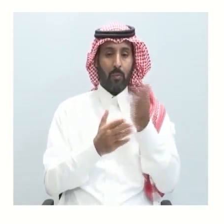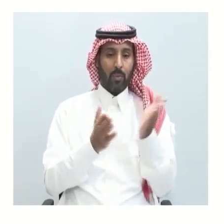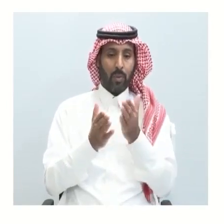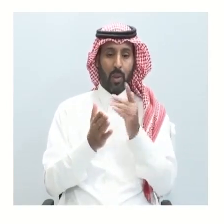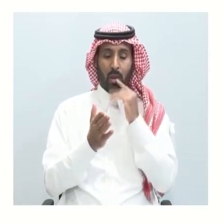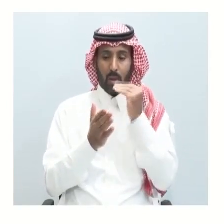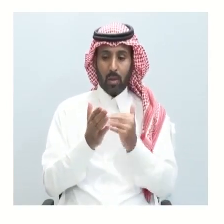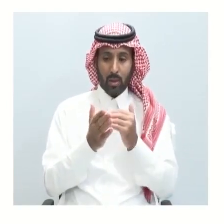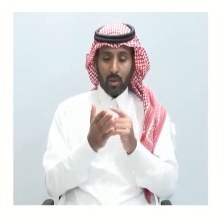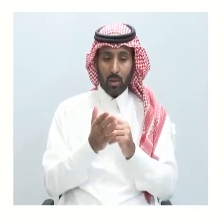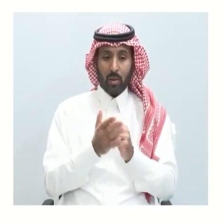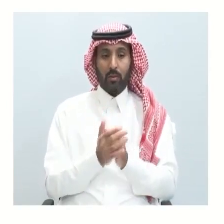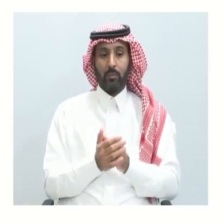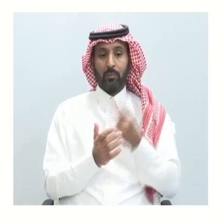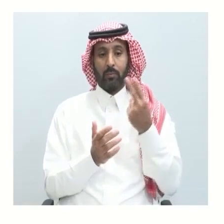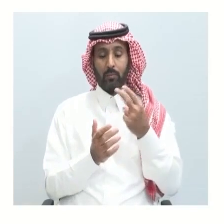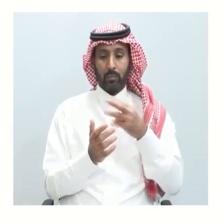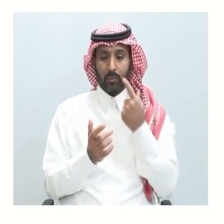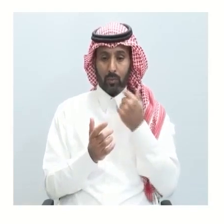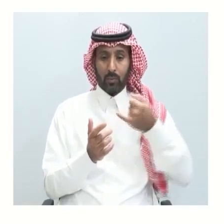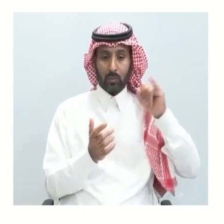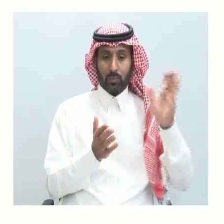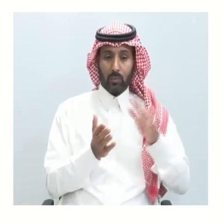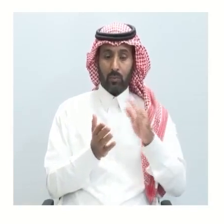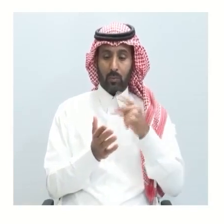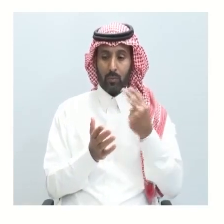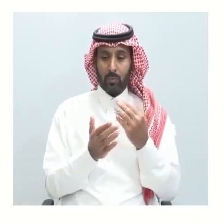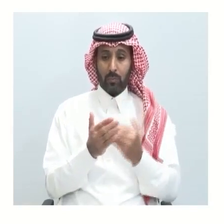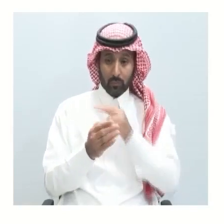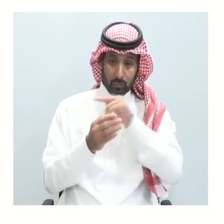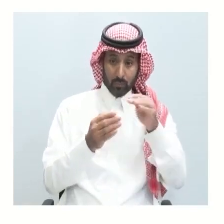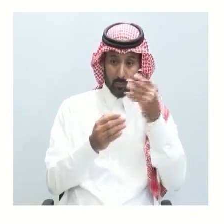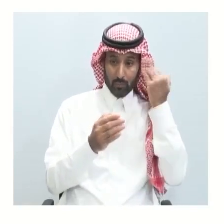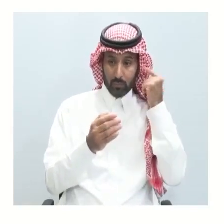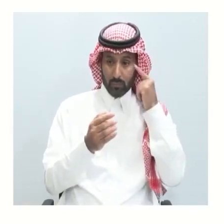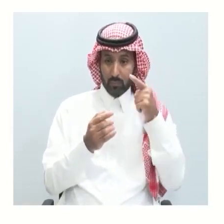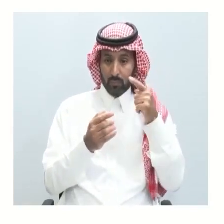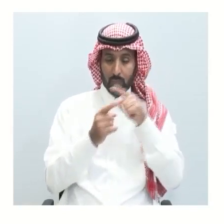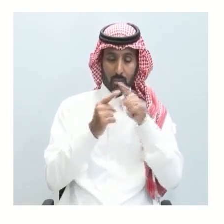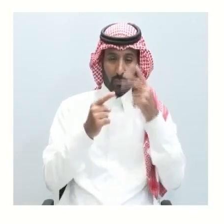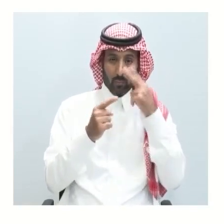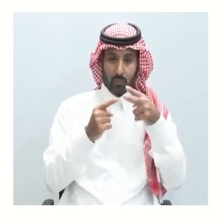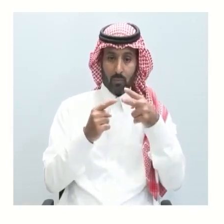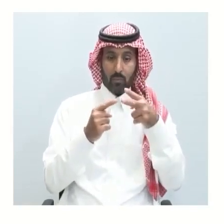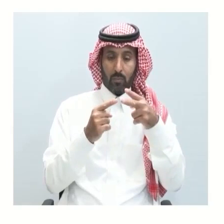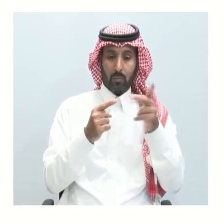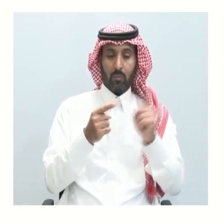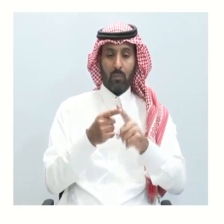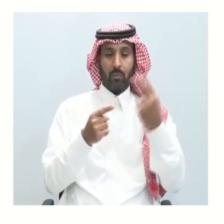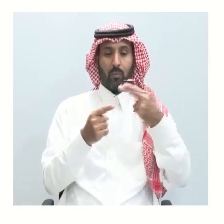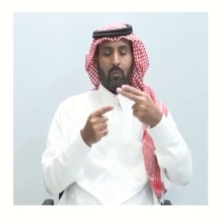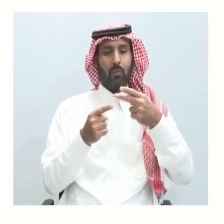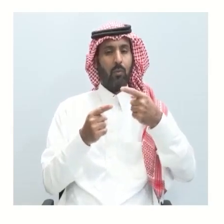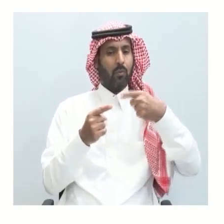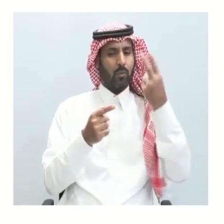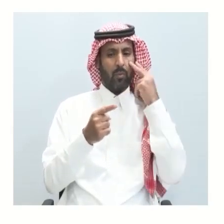حاصل ضرب تركيز المتفاعلات لدي الهيدروجين واليود. لنتذكر معا ونركز على أن هذا